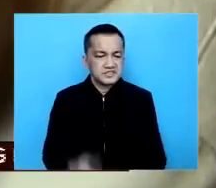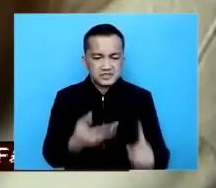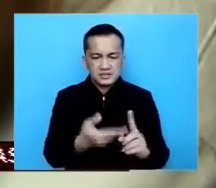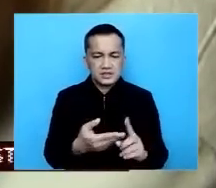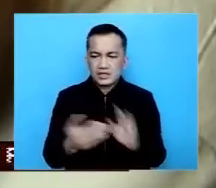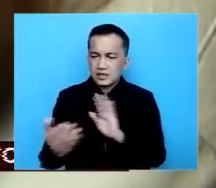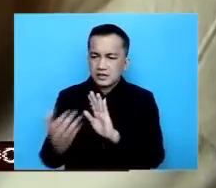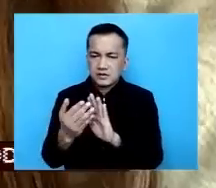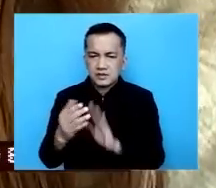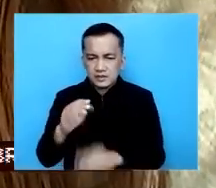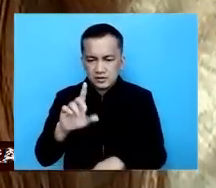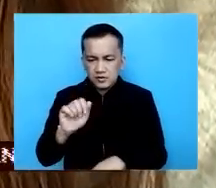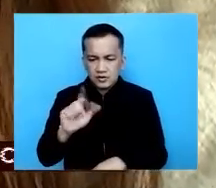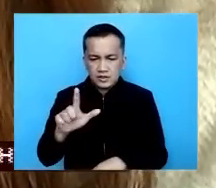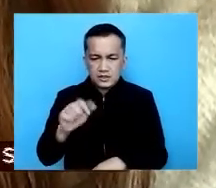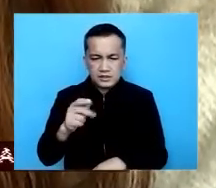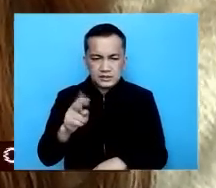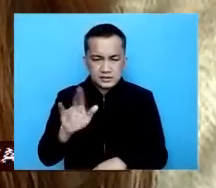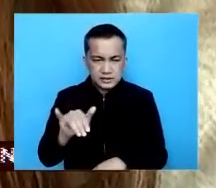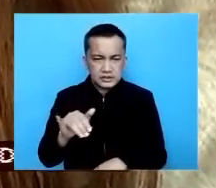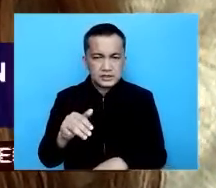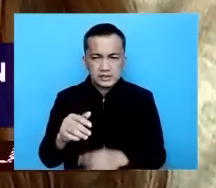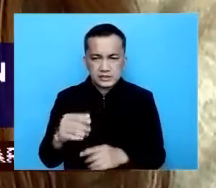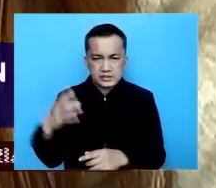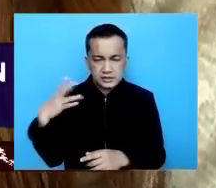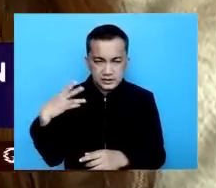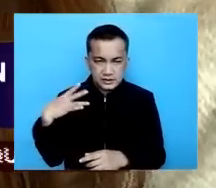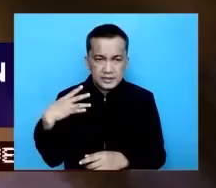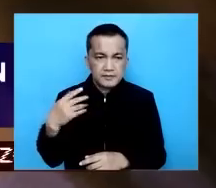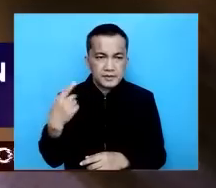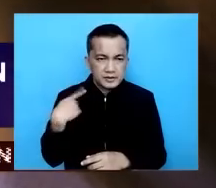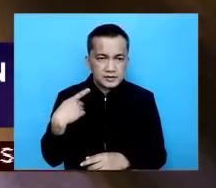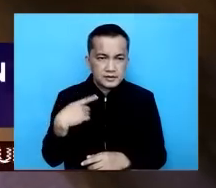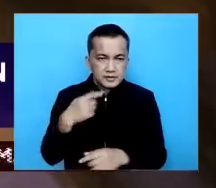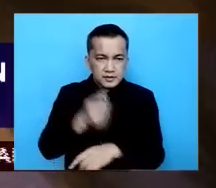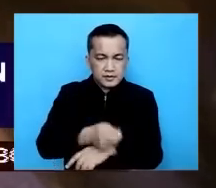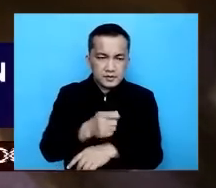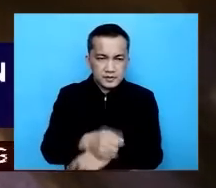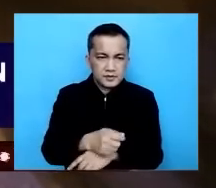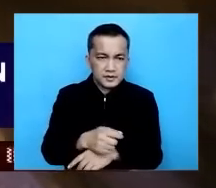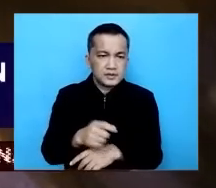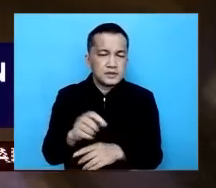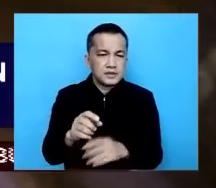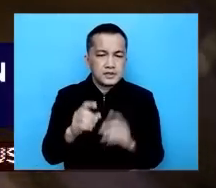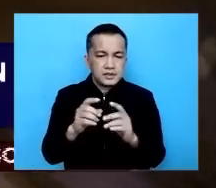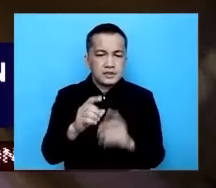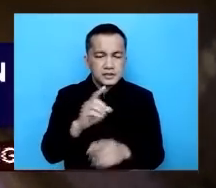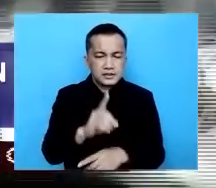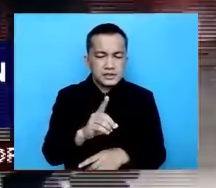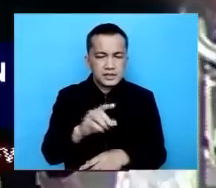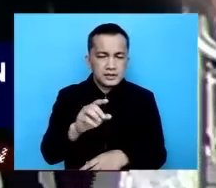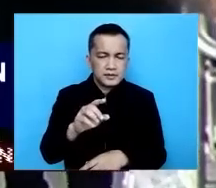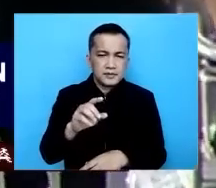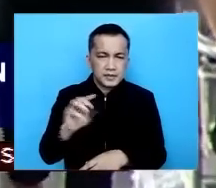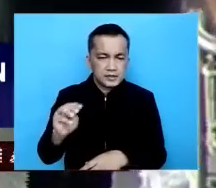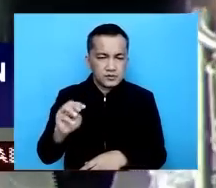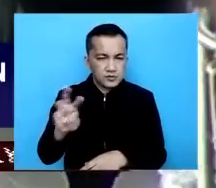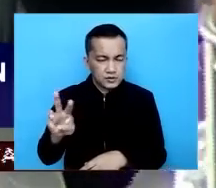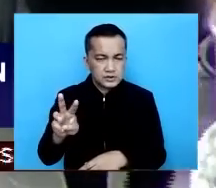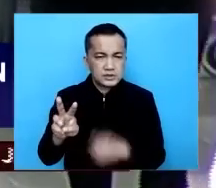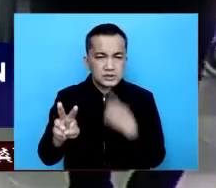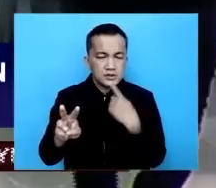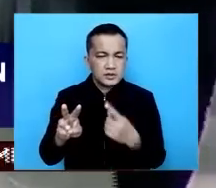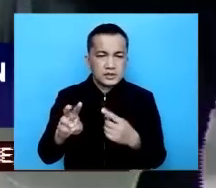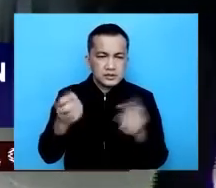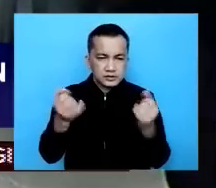local agency. Hihintay na lang daw niya sakaling magkaroon ng pagdinig ang Department of Migrant Workers sa issue. Dahil